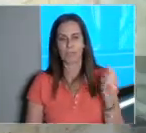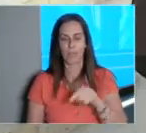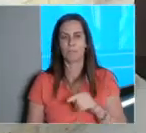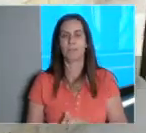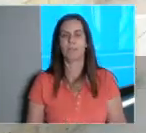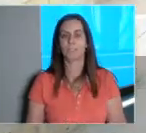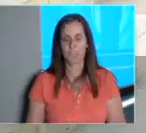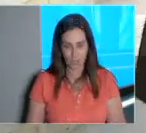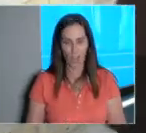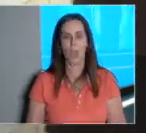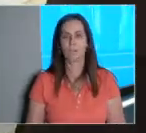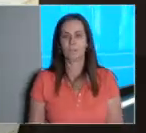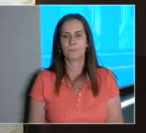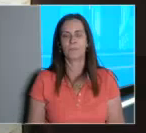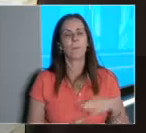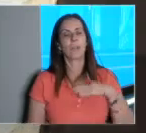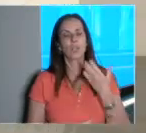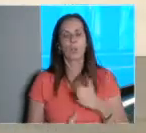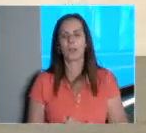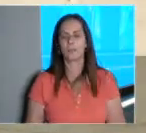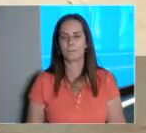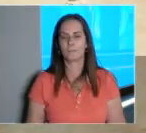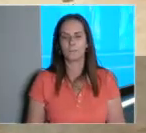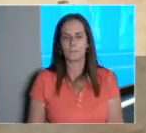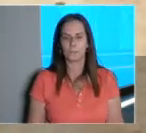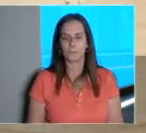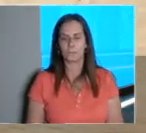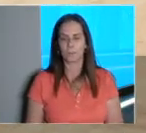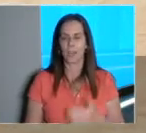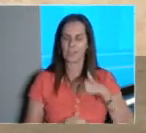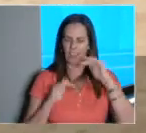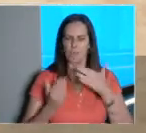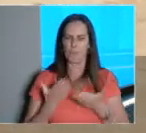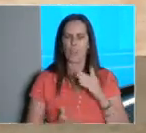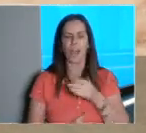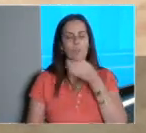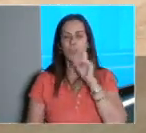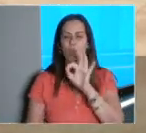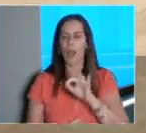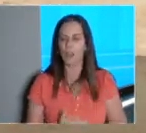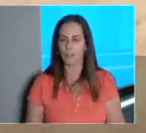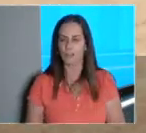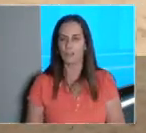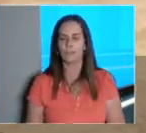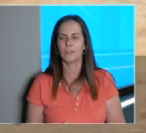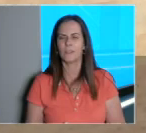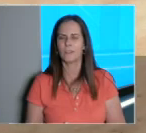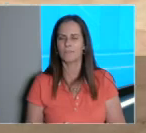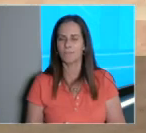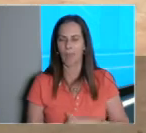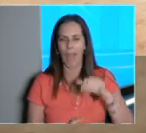להגיע לדבר. שלום אדוני, מה שלומך? זה לא אפשרי, אבל יש עוד להוריד את זה, עוד 20 שאני אגיע לראות כמוך. מה שמו של אדוני? אלכסנדר